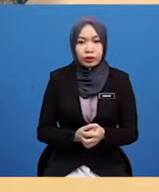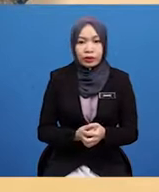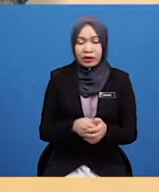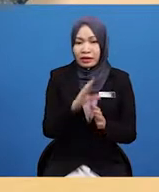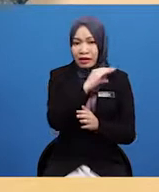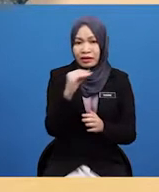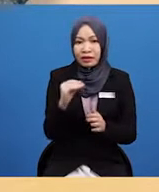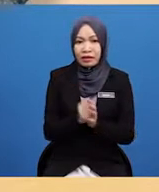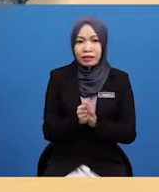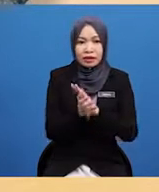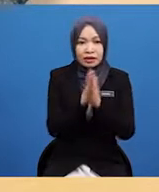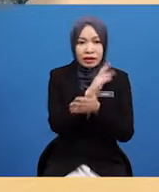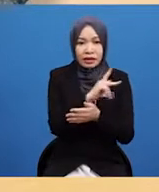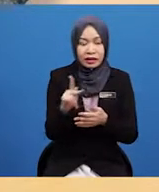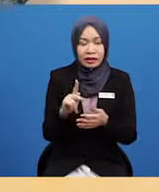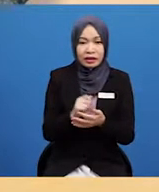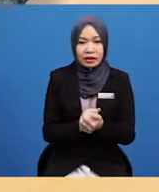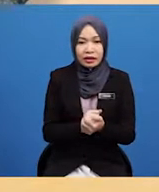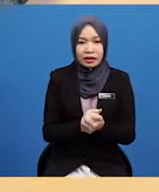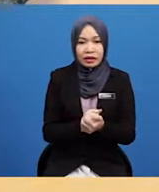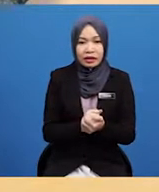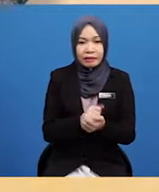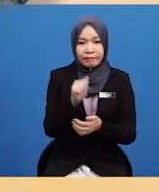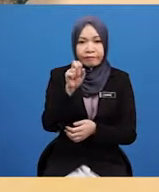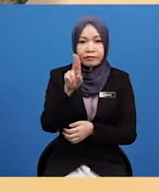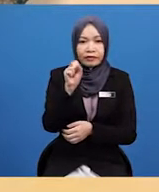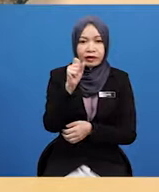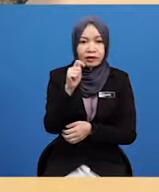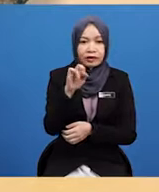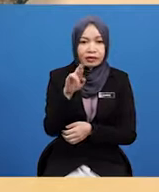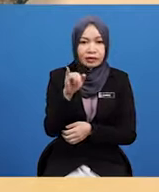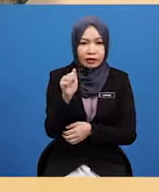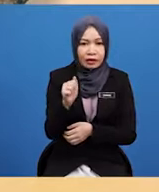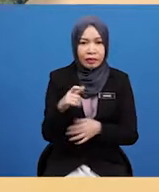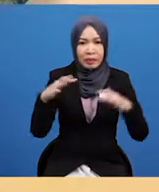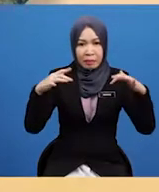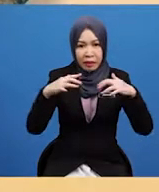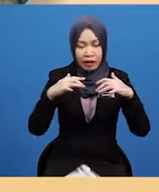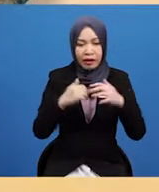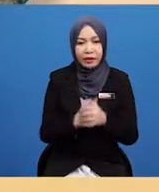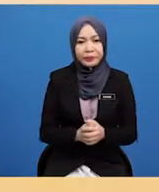menyebabkan Austria-Hungary mengisytiharkan perang terhadap Serbia.